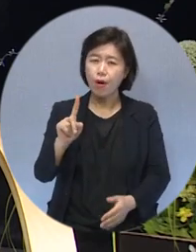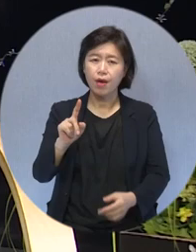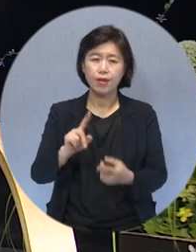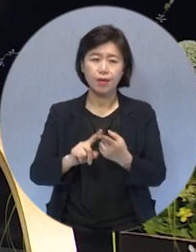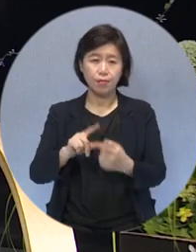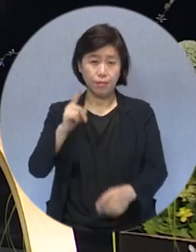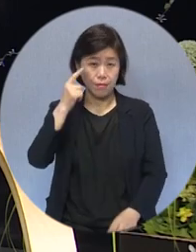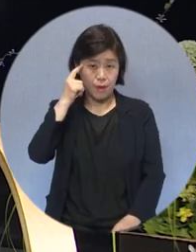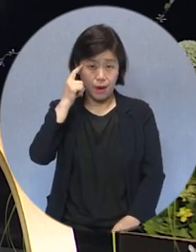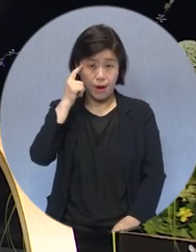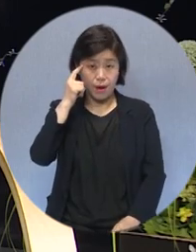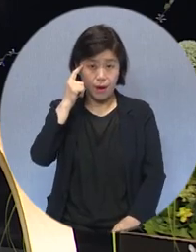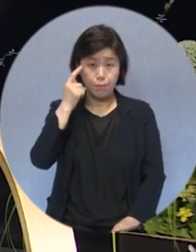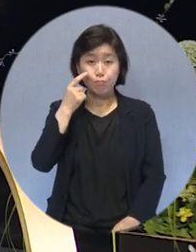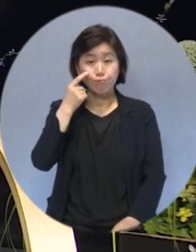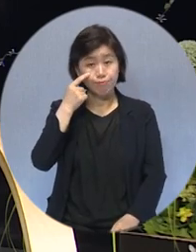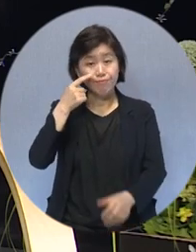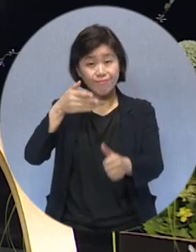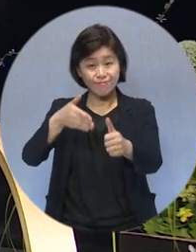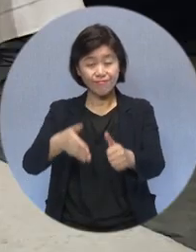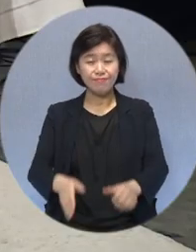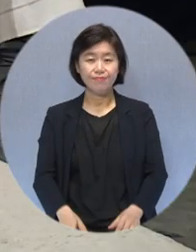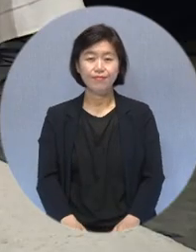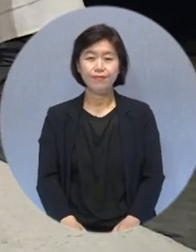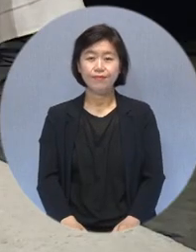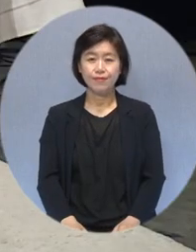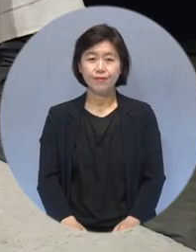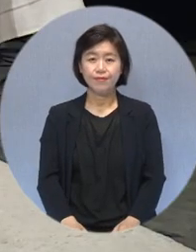한 번쯤 생각해보는 것은 어떨지요?